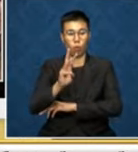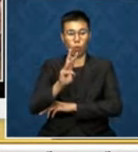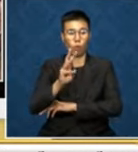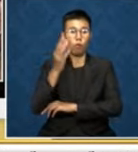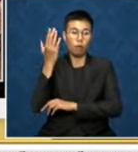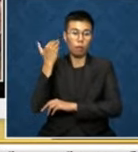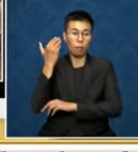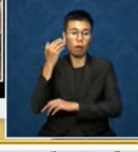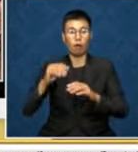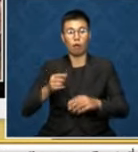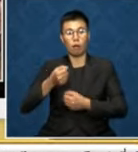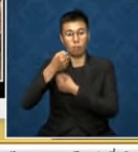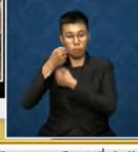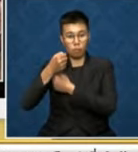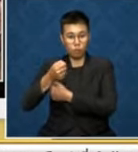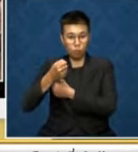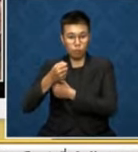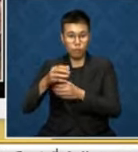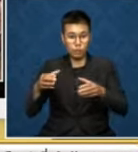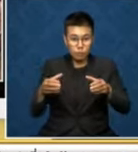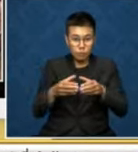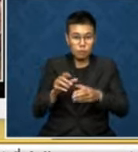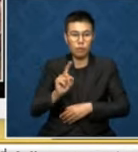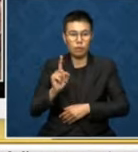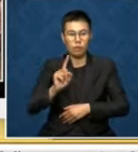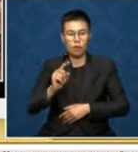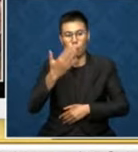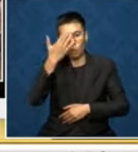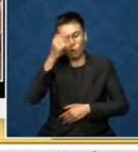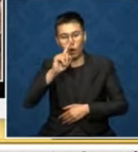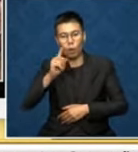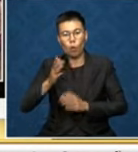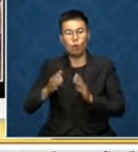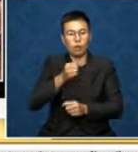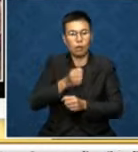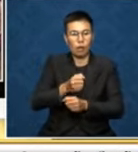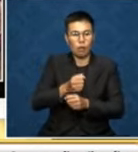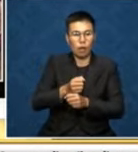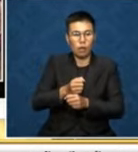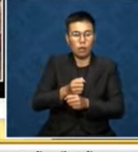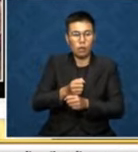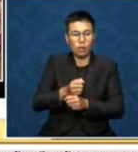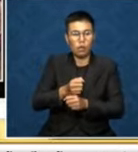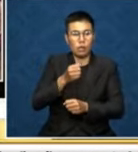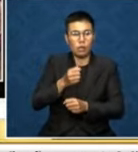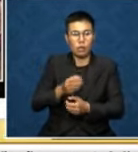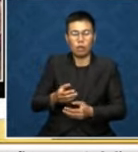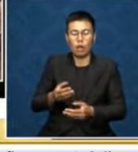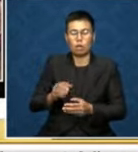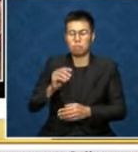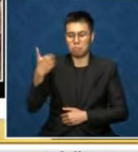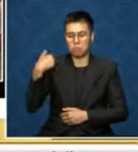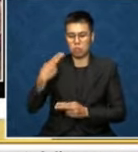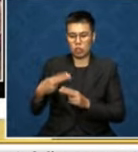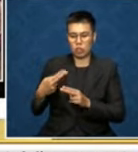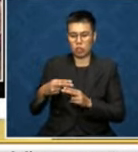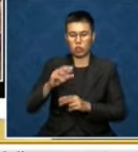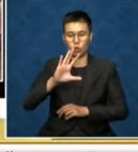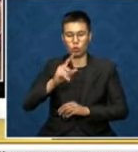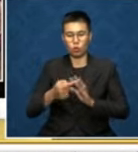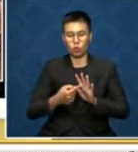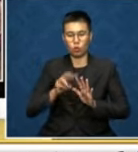ประท้วงกันอยู่อีกรอบหนึ่งจากความไม่ชัดเจนของเจ้าที่ที่ปฏิบัติงานนะครับคือนายสุวิทย์ชูเกิดนะครับหัวหน้าฝ่